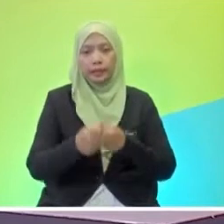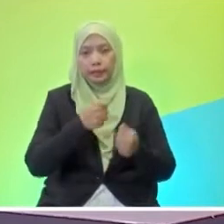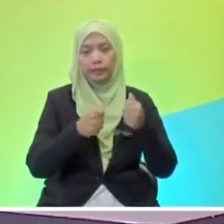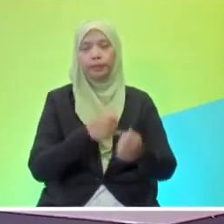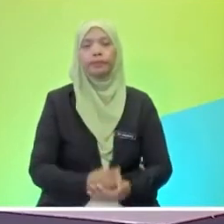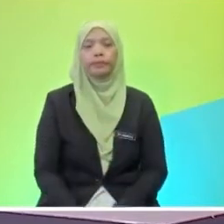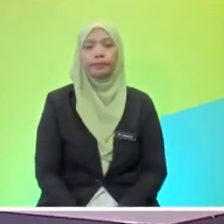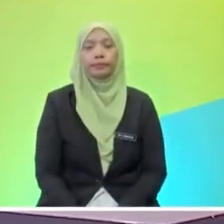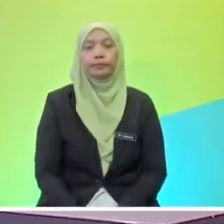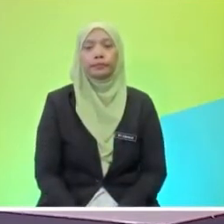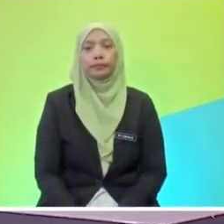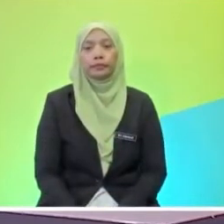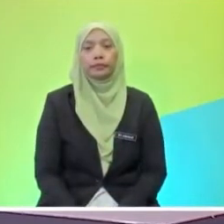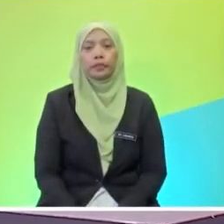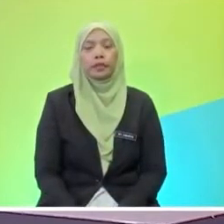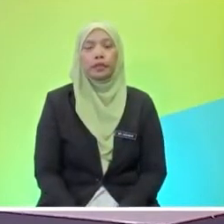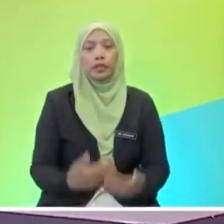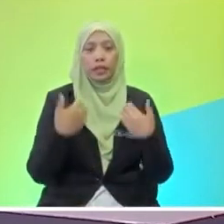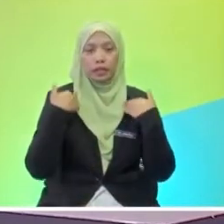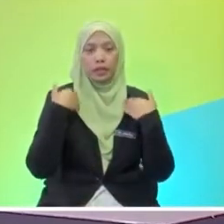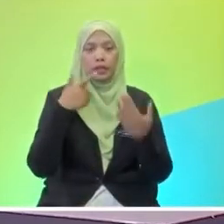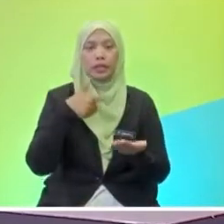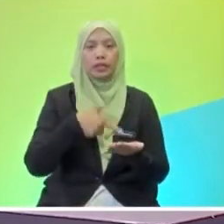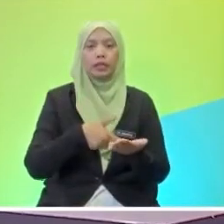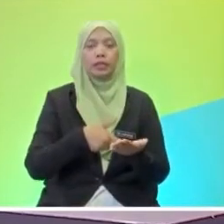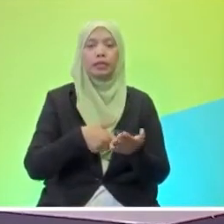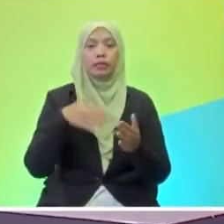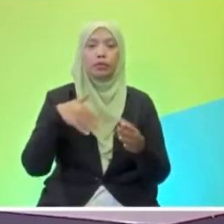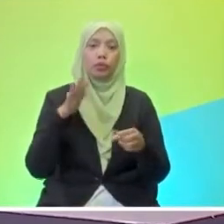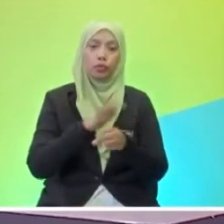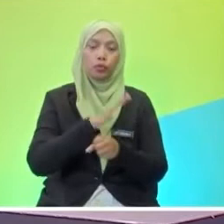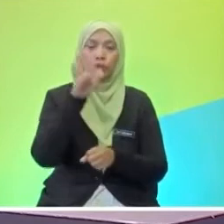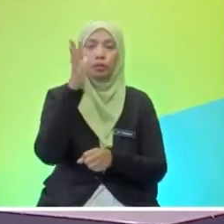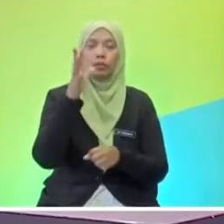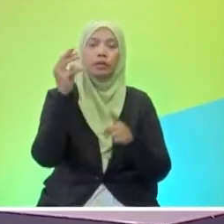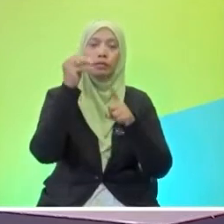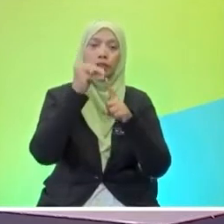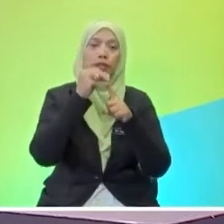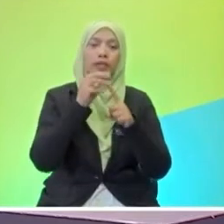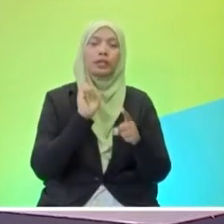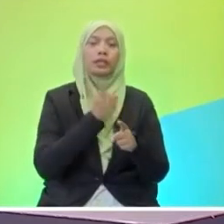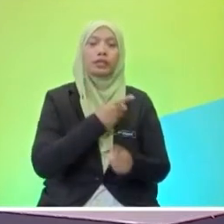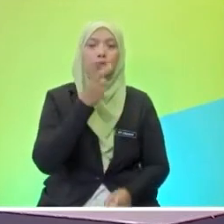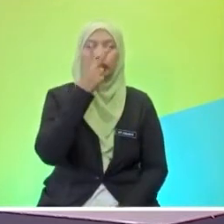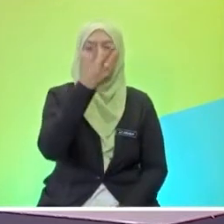ada satu lagi Sebab Dia belum cukup lagi Makkah 15 maka Oke sebelum itu kita tengok oke